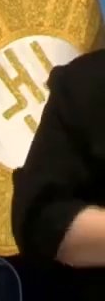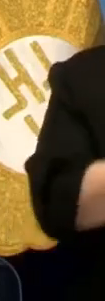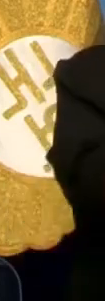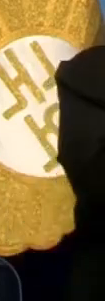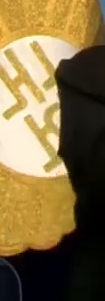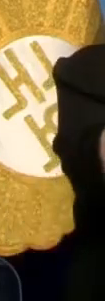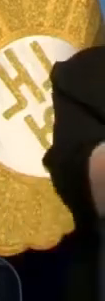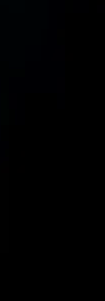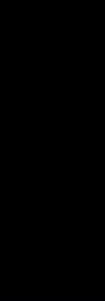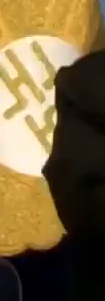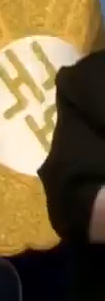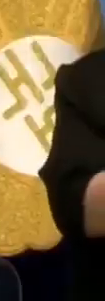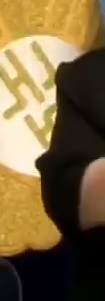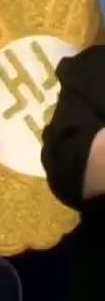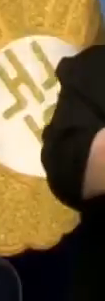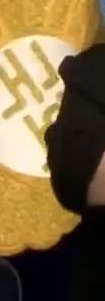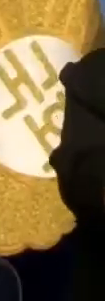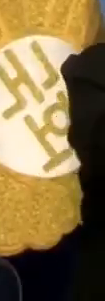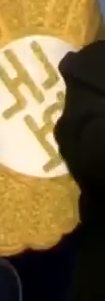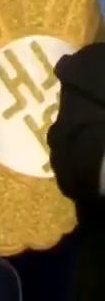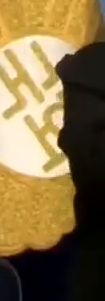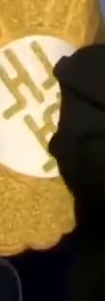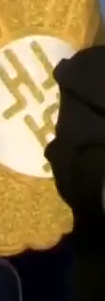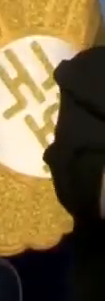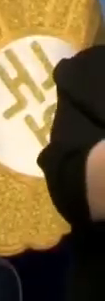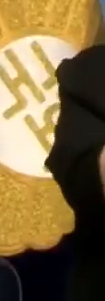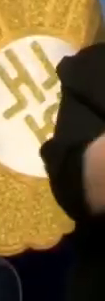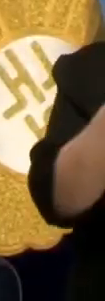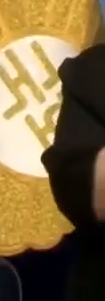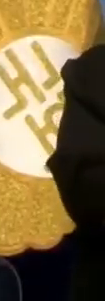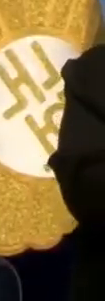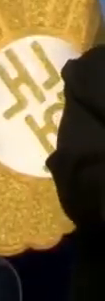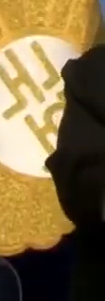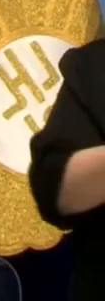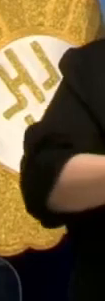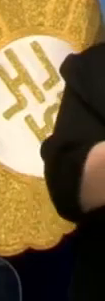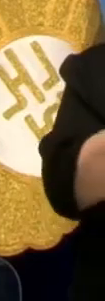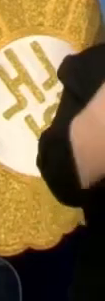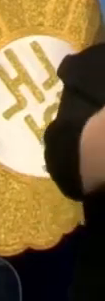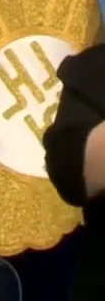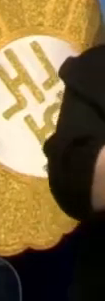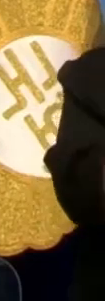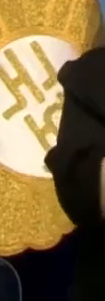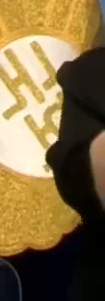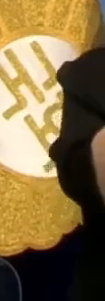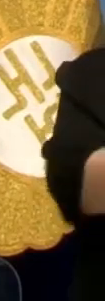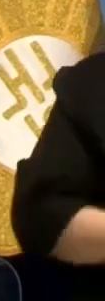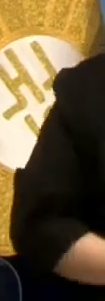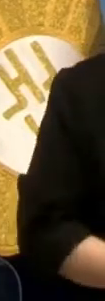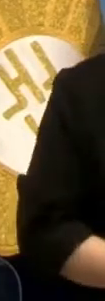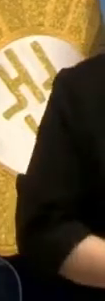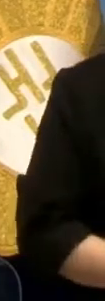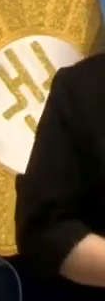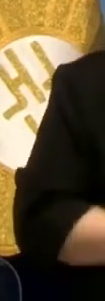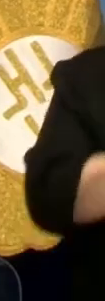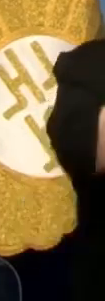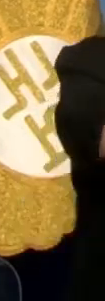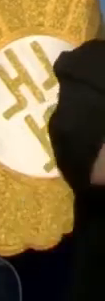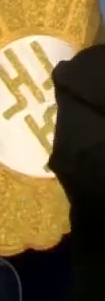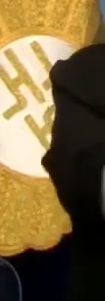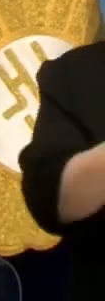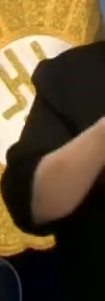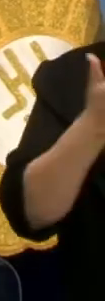법무부의 반려동물 보호 민법 개정안 입법 예고 관련해서 말씀드리겠습니다. 동물은 물건이